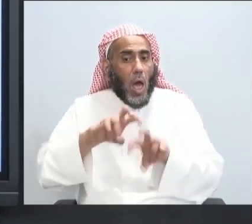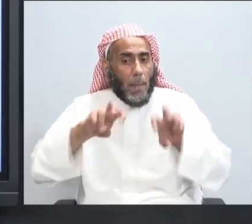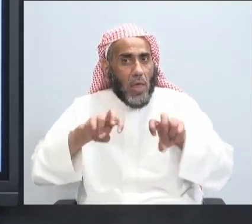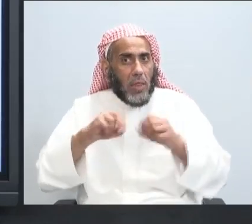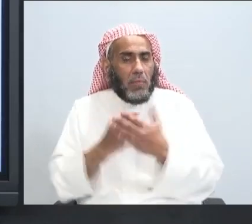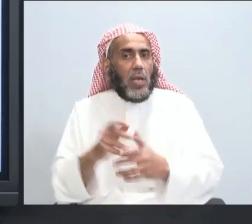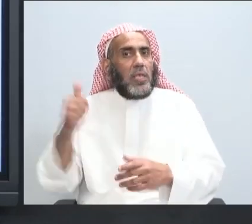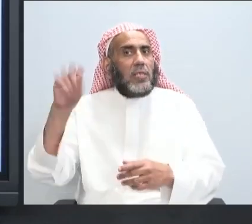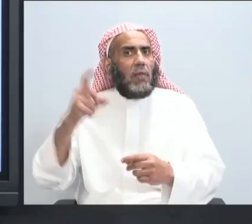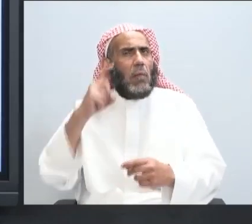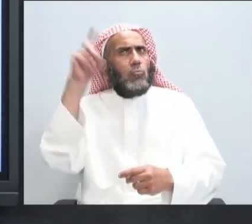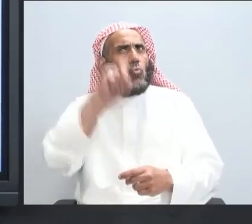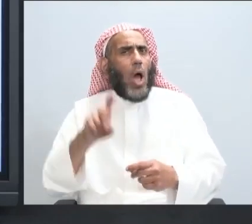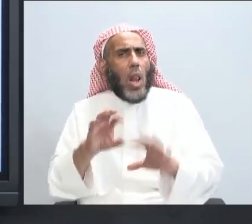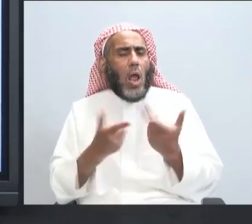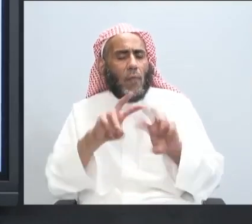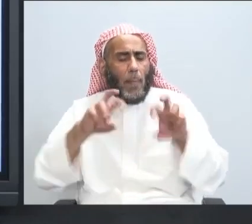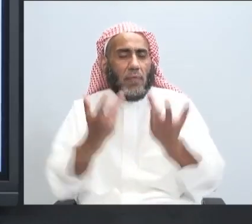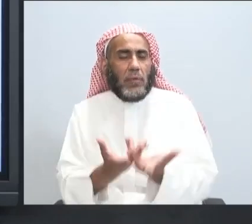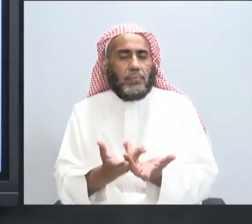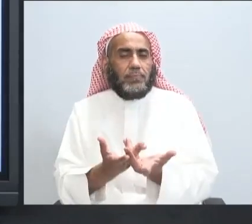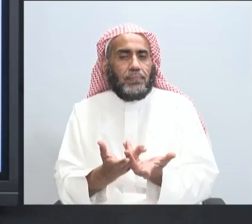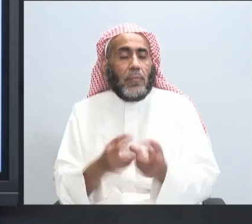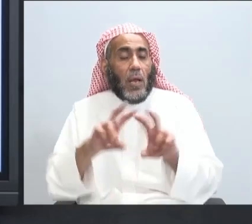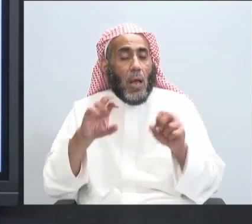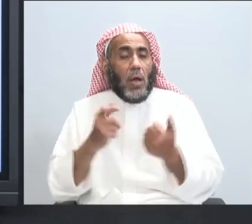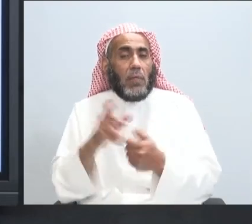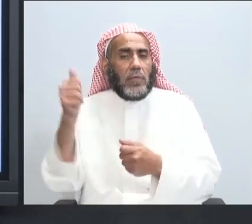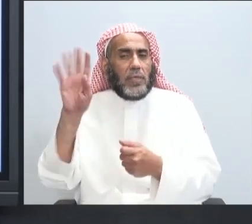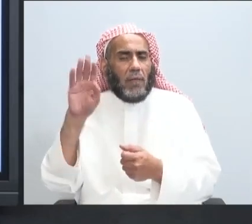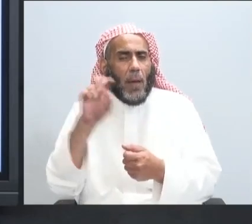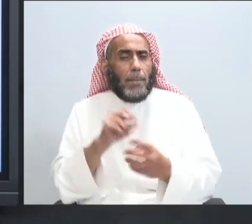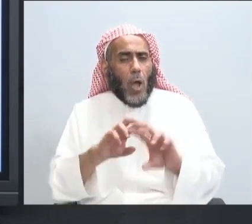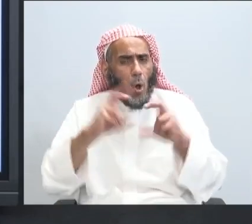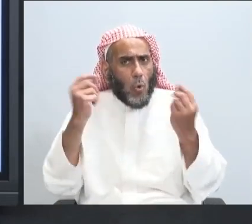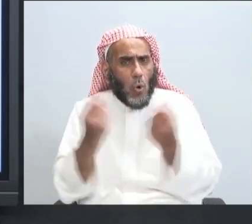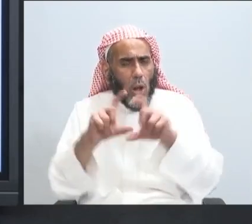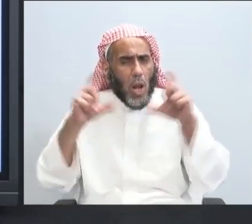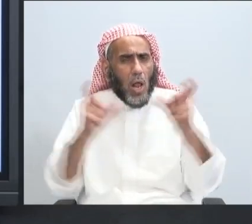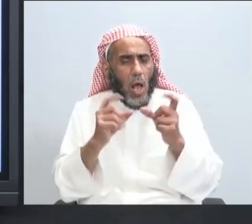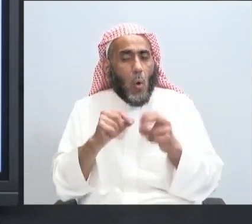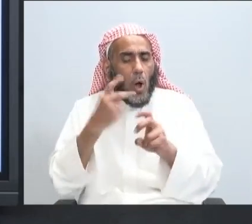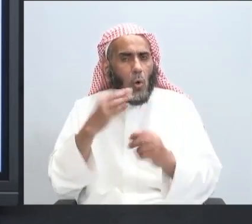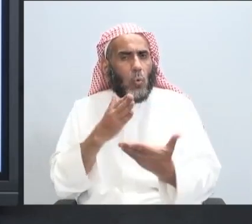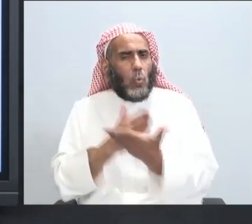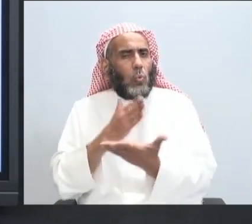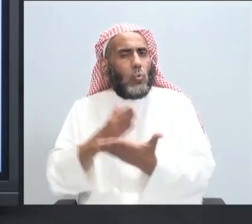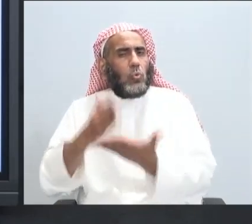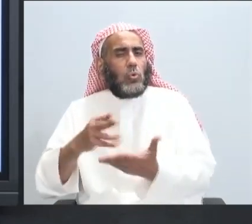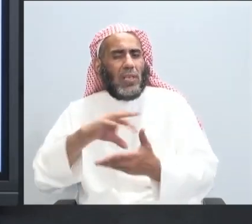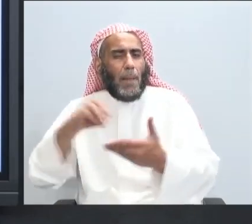فيها، مثلا استفهم، كيف أبحث أنا فيها؟ هل أبحث عن الكلمة ككل أم أنني أجردها مثلا